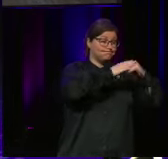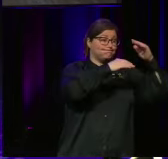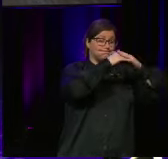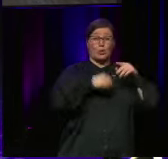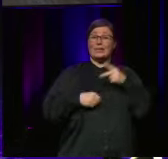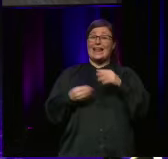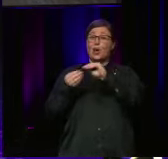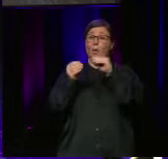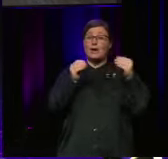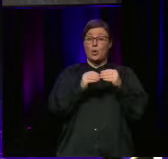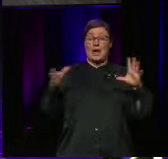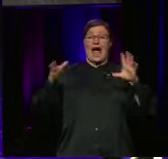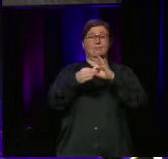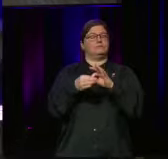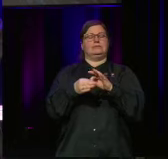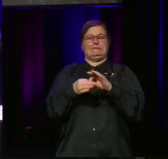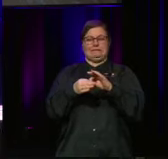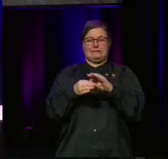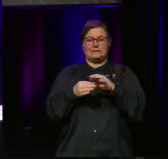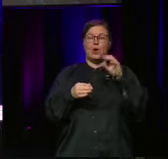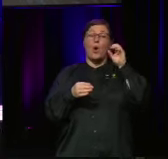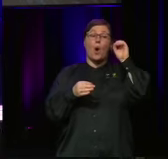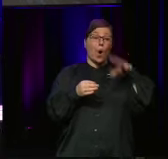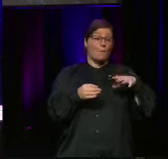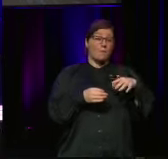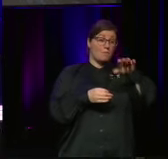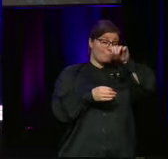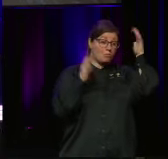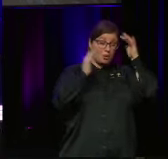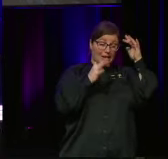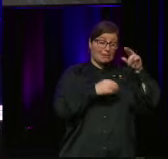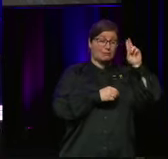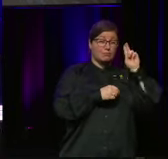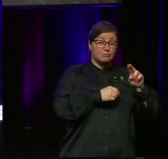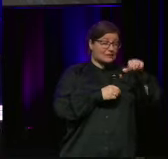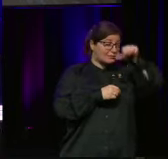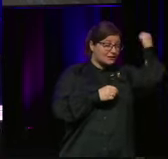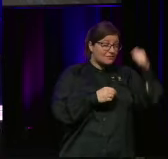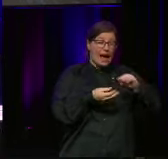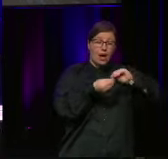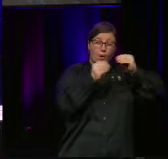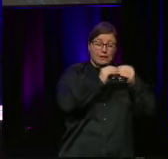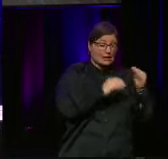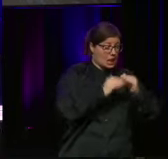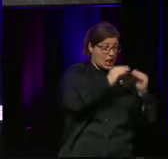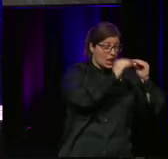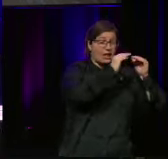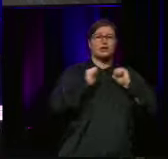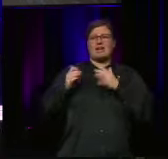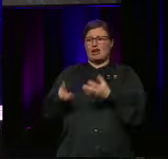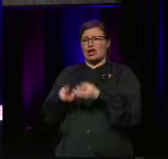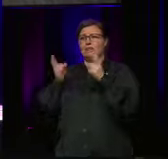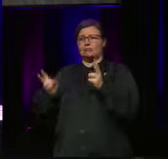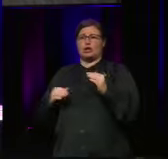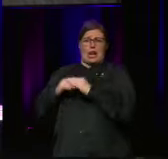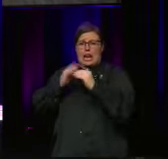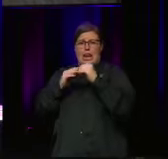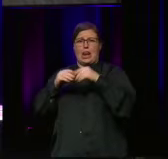kombination. Ju mer komplexa problemen är, ju mer komplexa blir ju helt analogt också lösningarna. Men